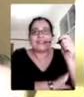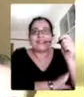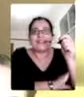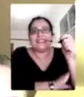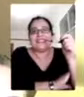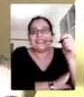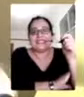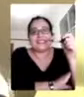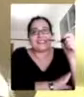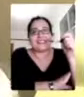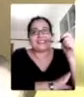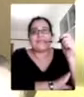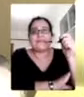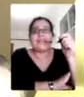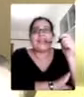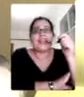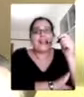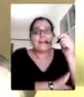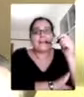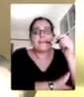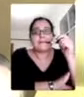Onları bir ara birileriyle takas edeceğim.